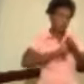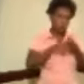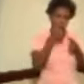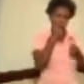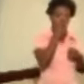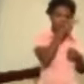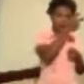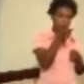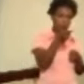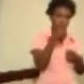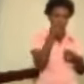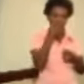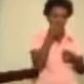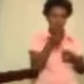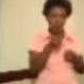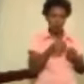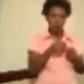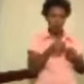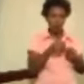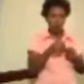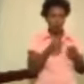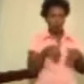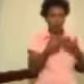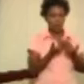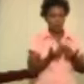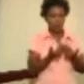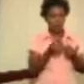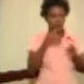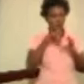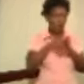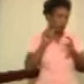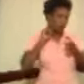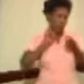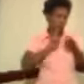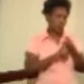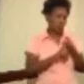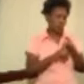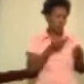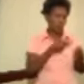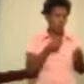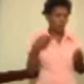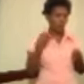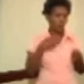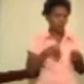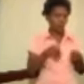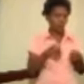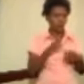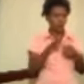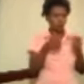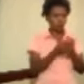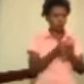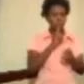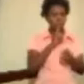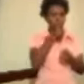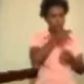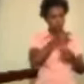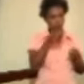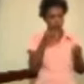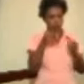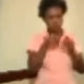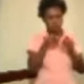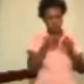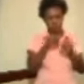visiter Citadelle La Ferrière comme si j'étais encore en République dominicaine. Nous gagnons une véritable politique du tourisme pour le